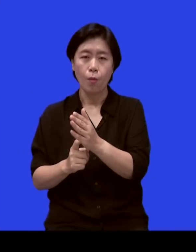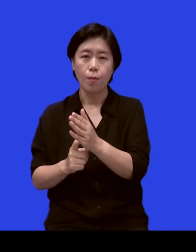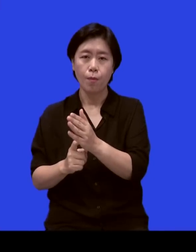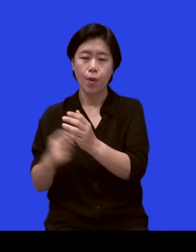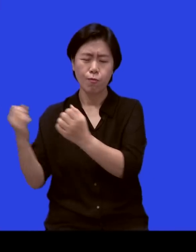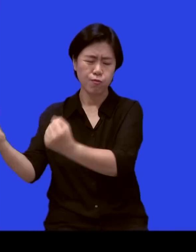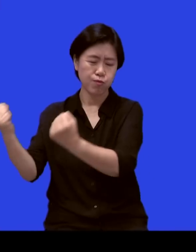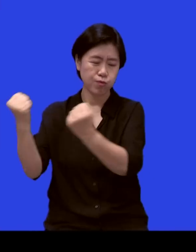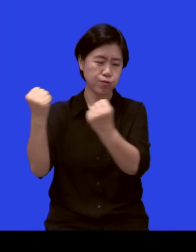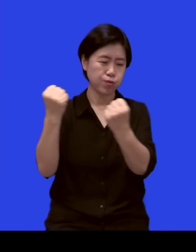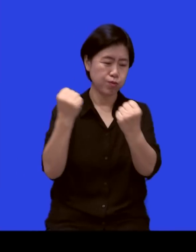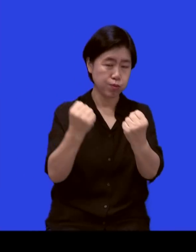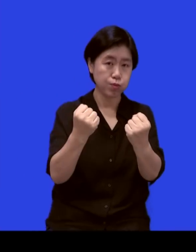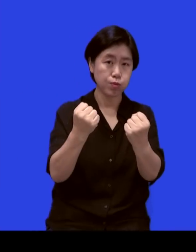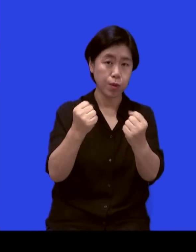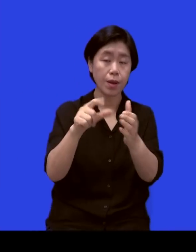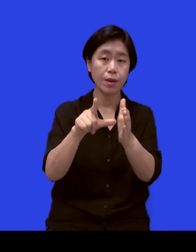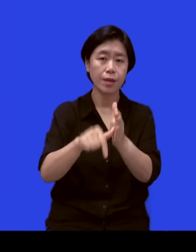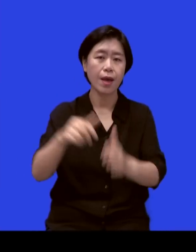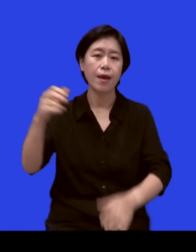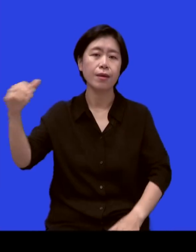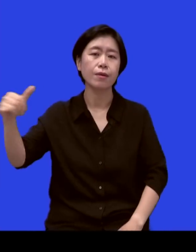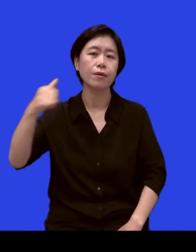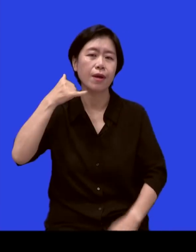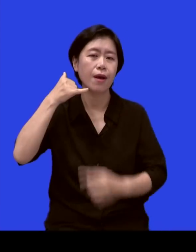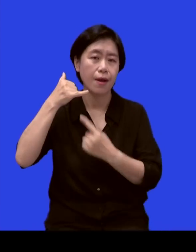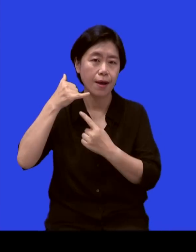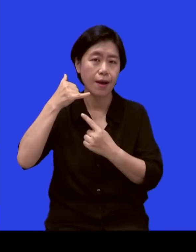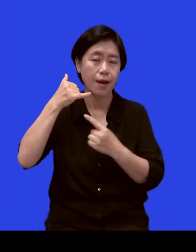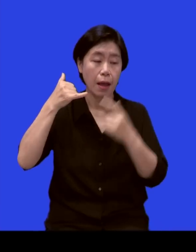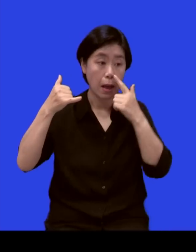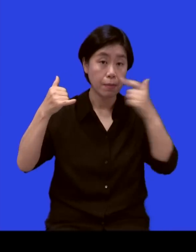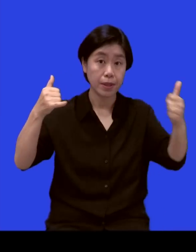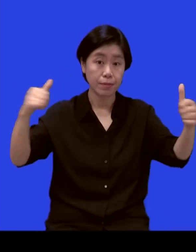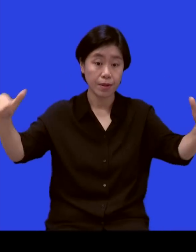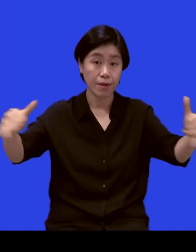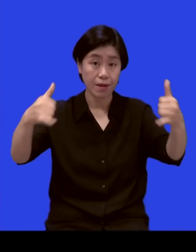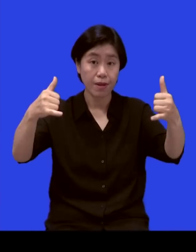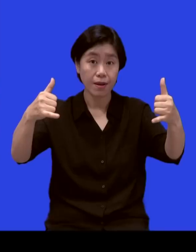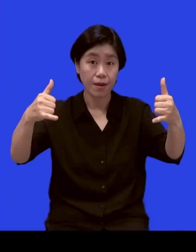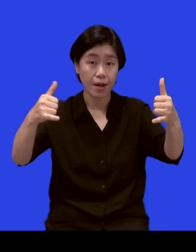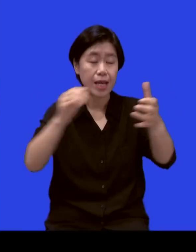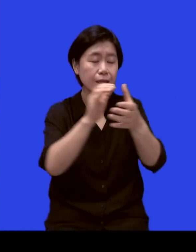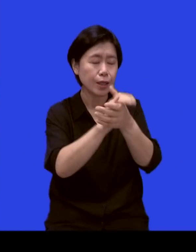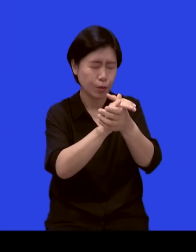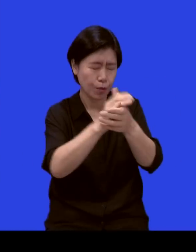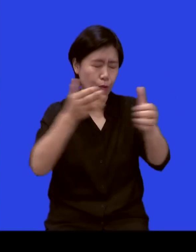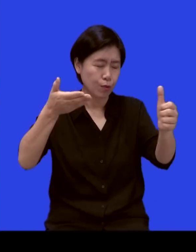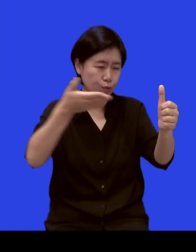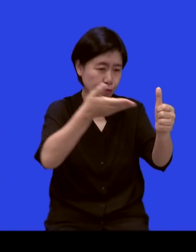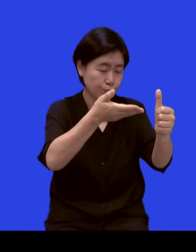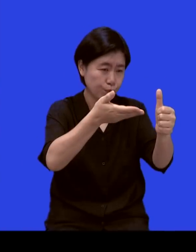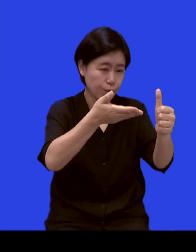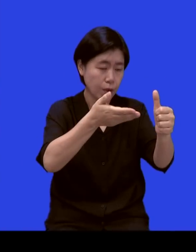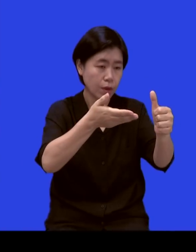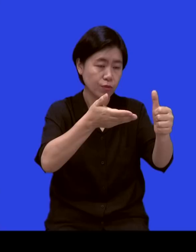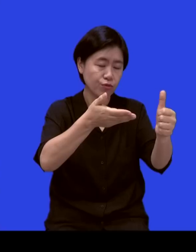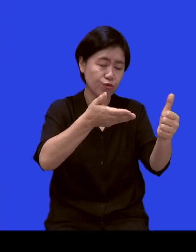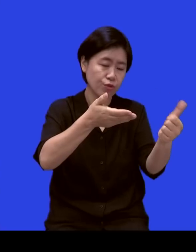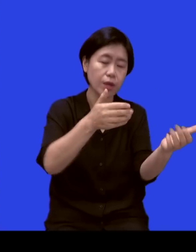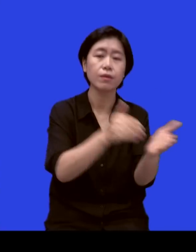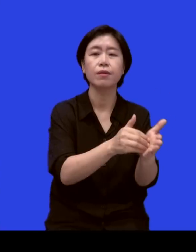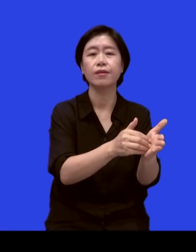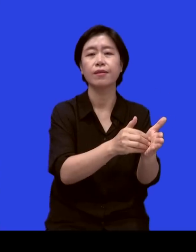네. 통화로 예. 기도를 해주신 거예요. 아. 그래서 기도 받으면서 돌아가셨어요. 아, 통화하시면서. 네,